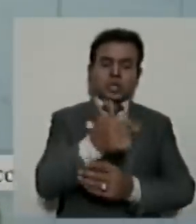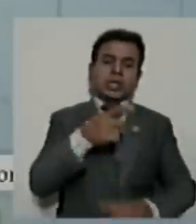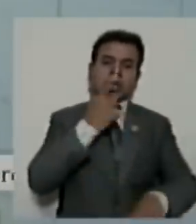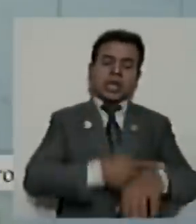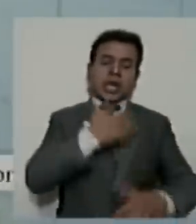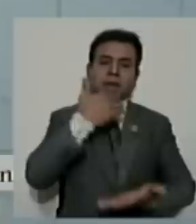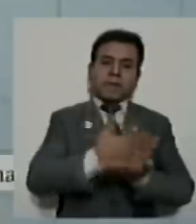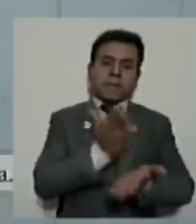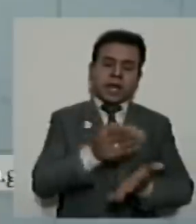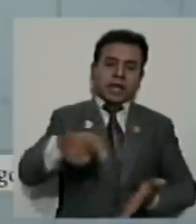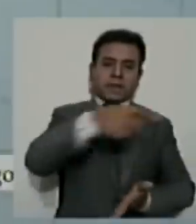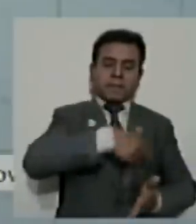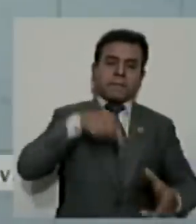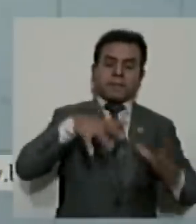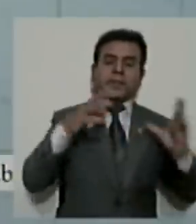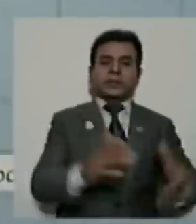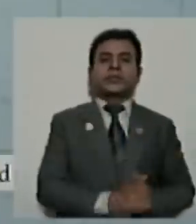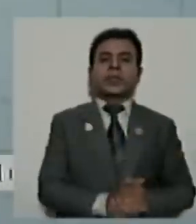মধ্যে।